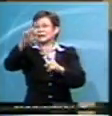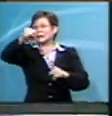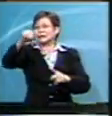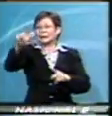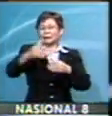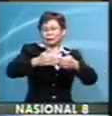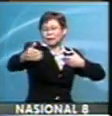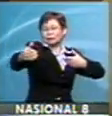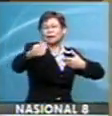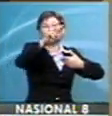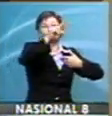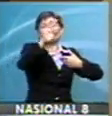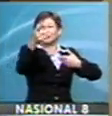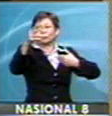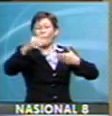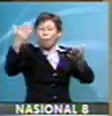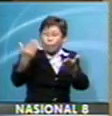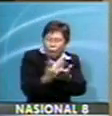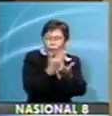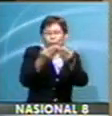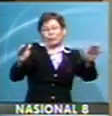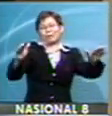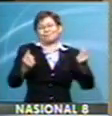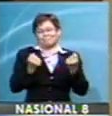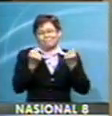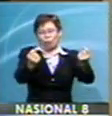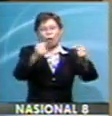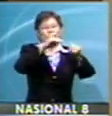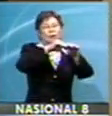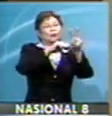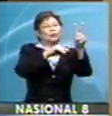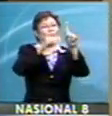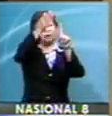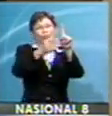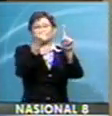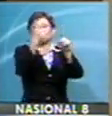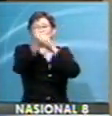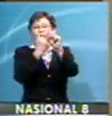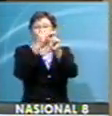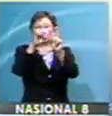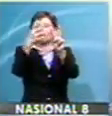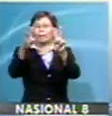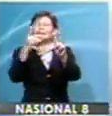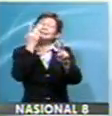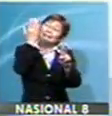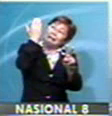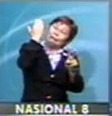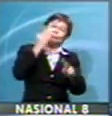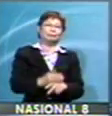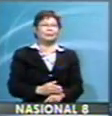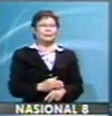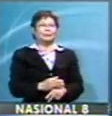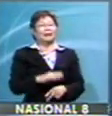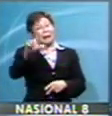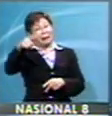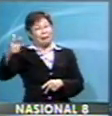29 KM yang baru dibuka pada lalu lintas pada 21 November 2014 yang lalu Baki